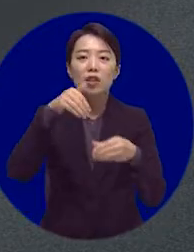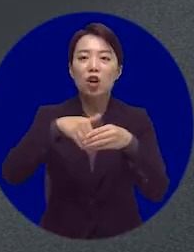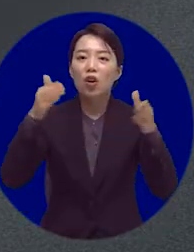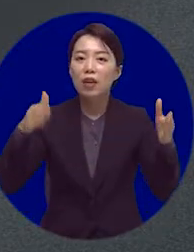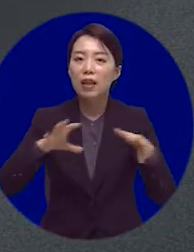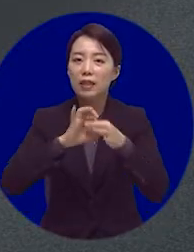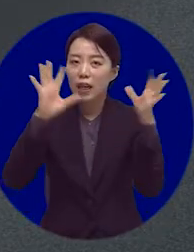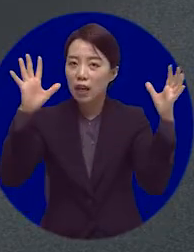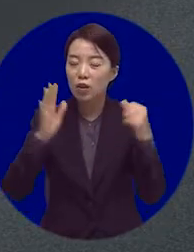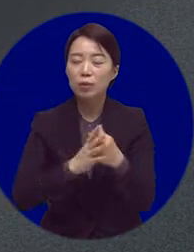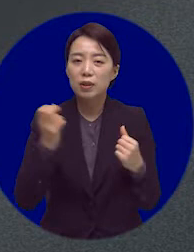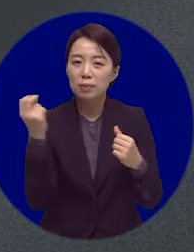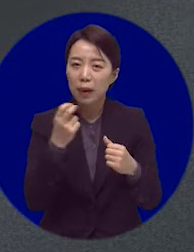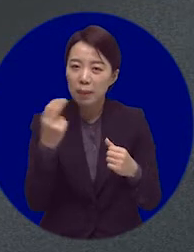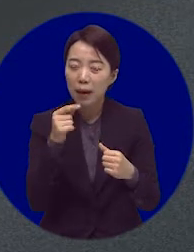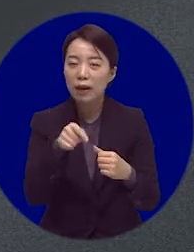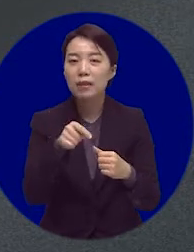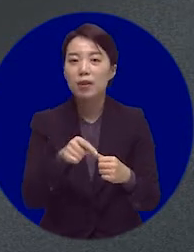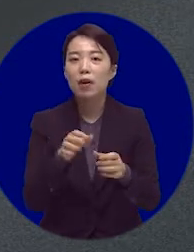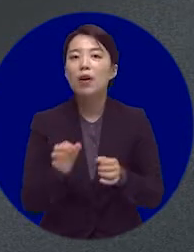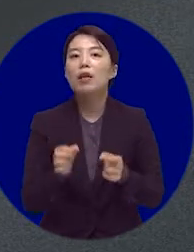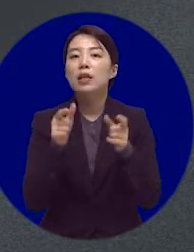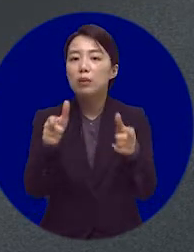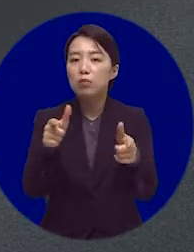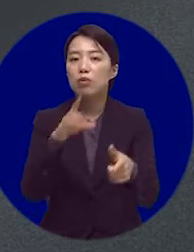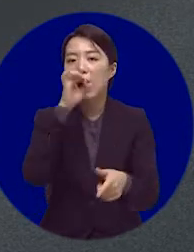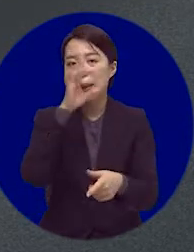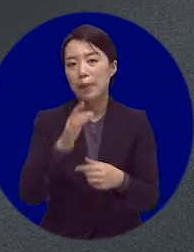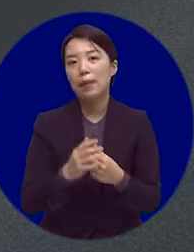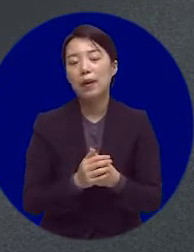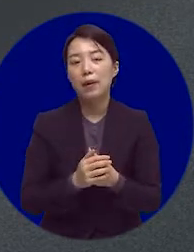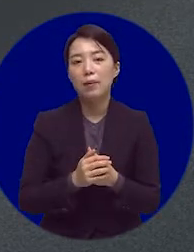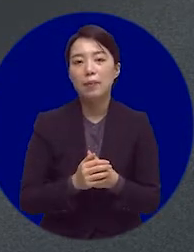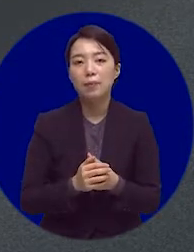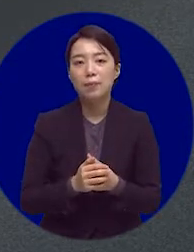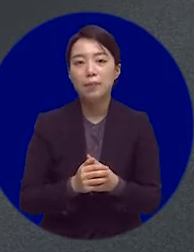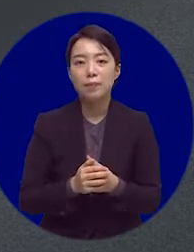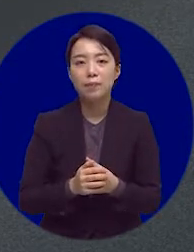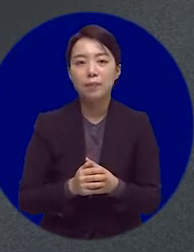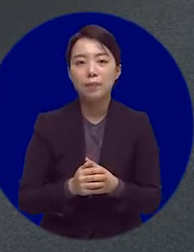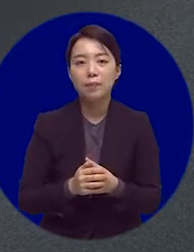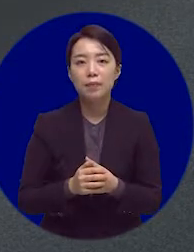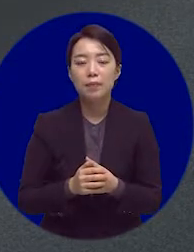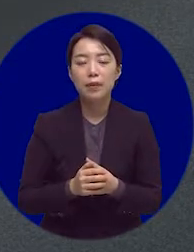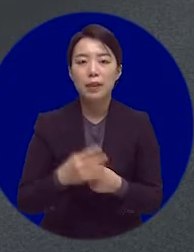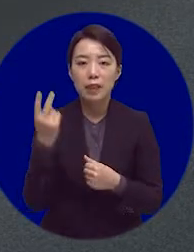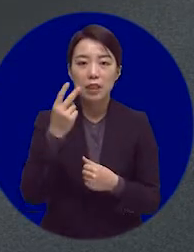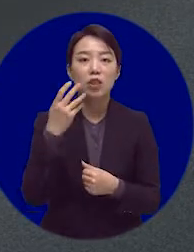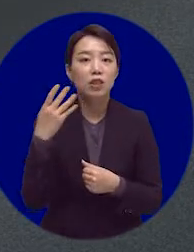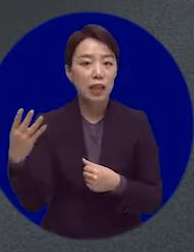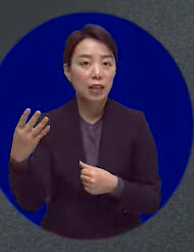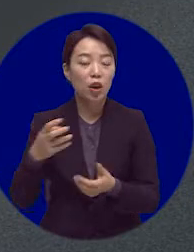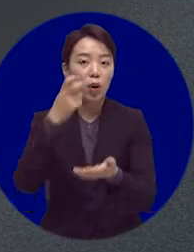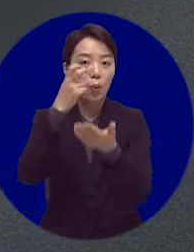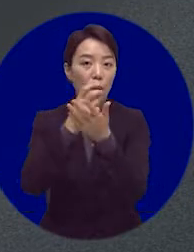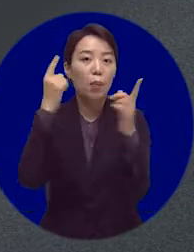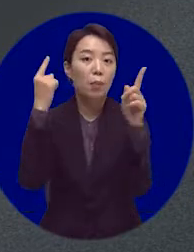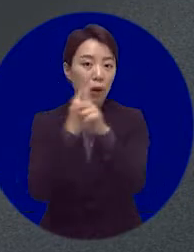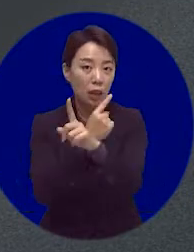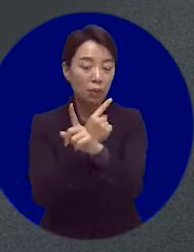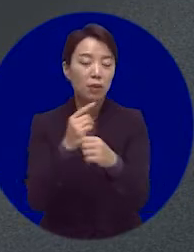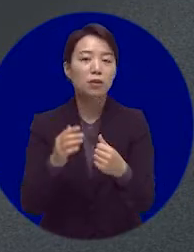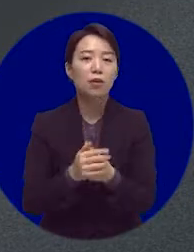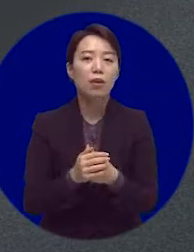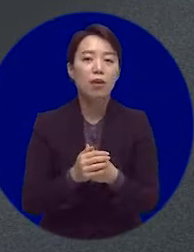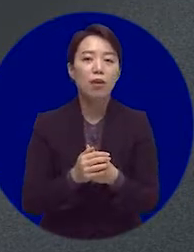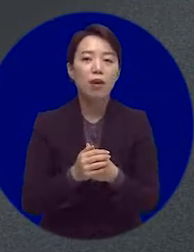관계없이 상시로 일체의 기부행위를 할 수 없다고 규정하고 있는데요. 2004년 법 개정을 통해